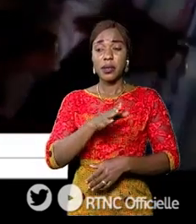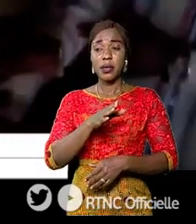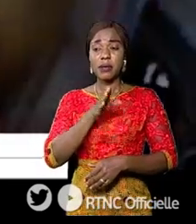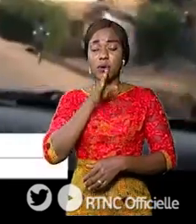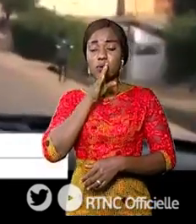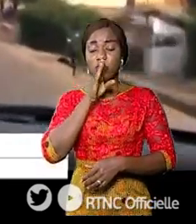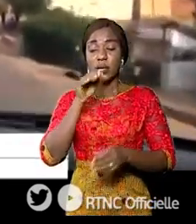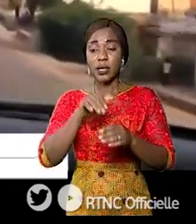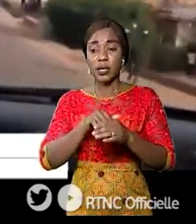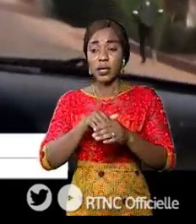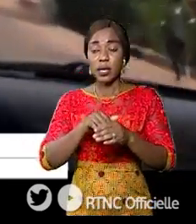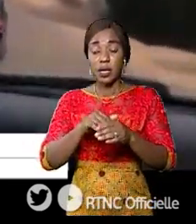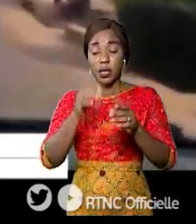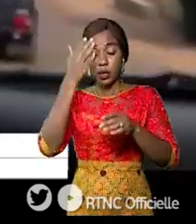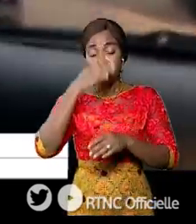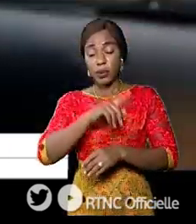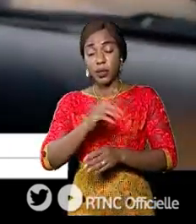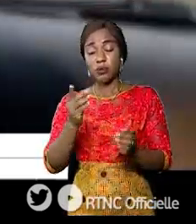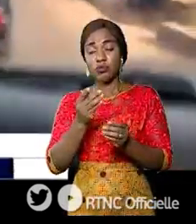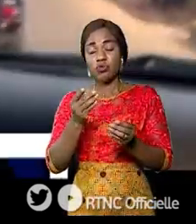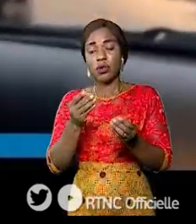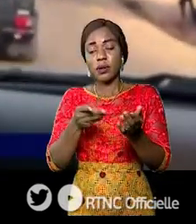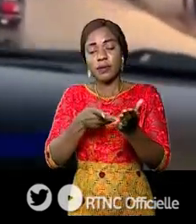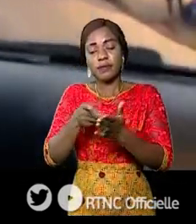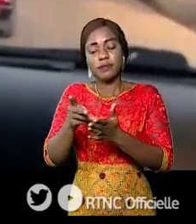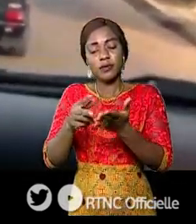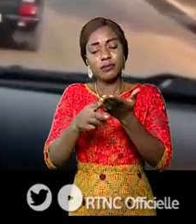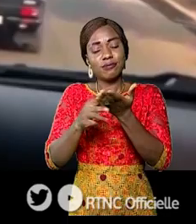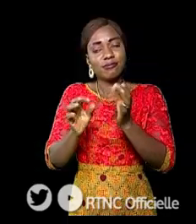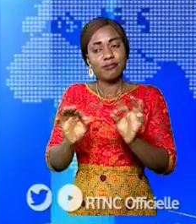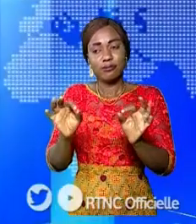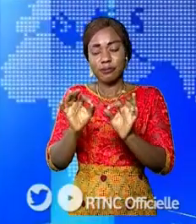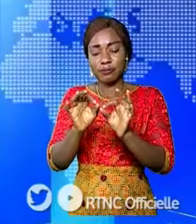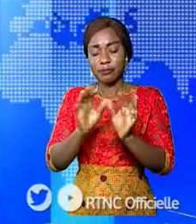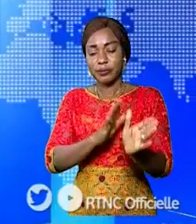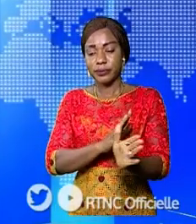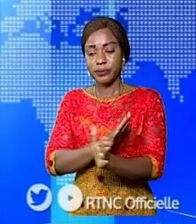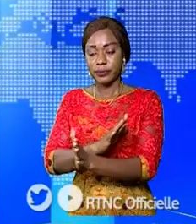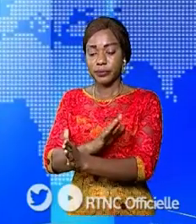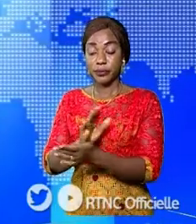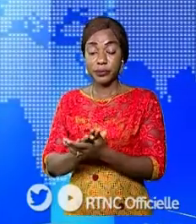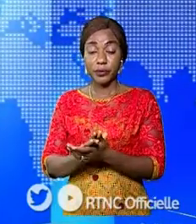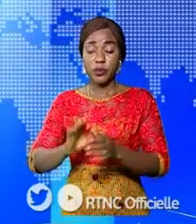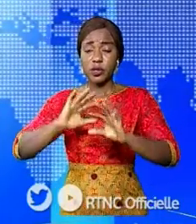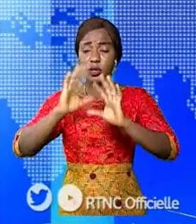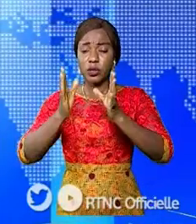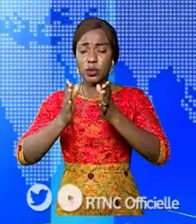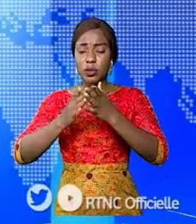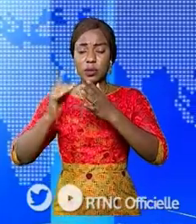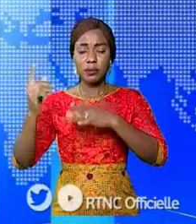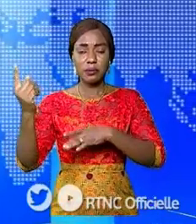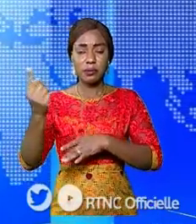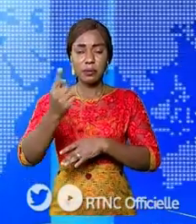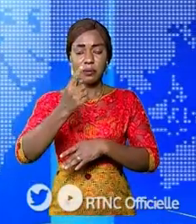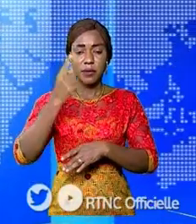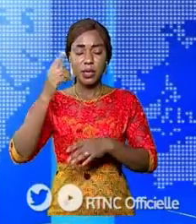de moyens. Un séjour Lualabé du Forum national de la jeunesse plein de sens. L'humanité célèbre ce 26 septembre